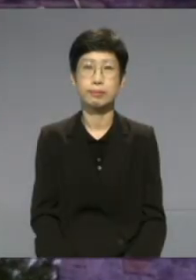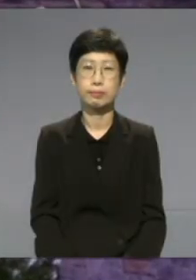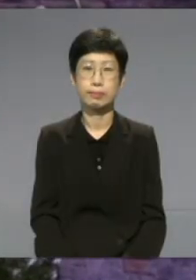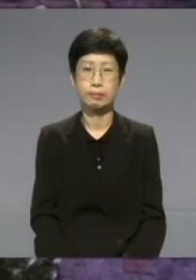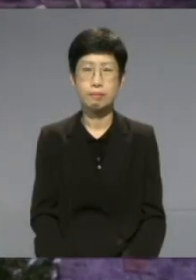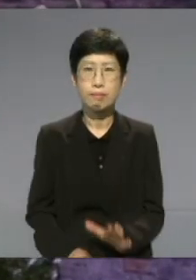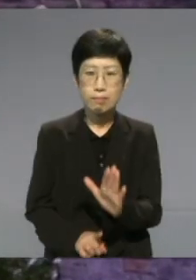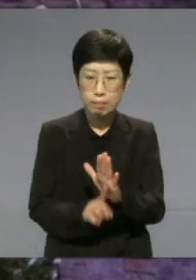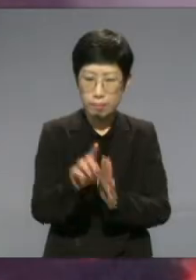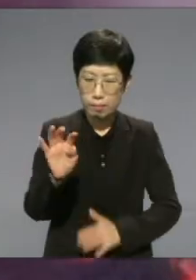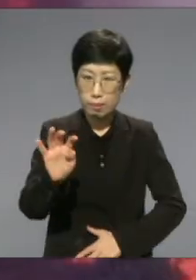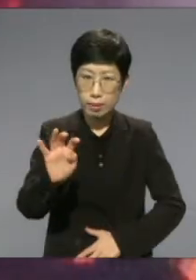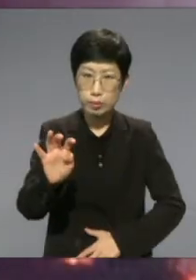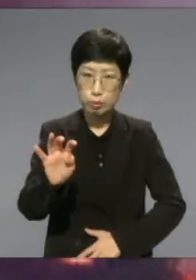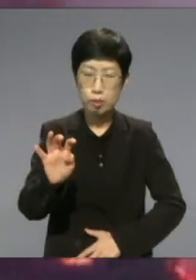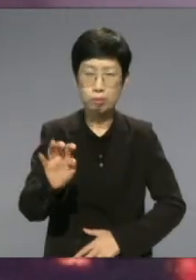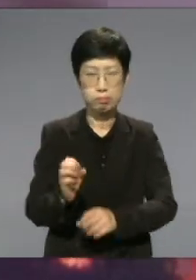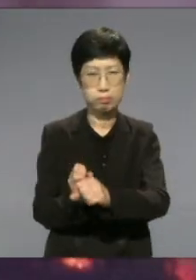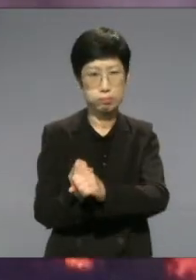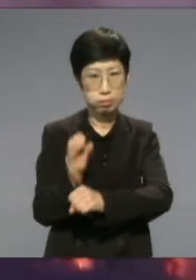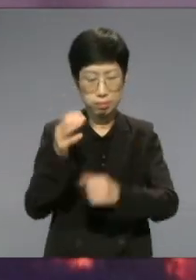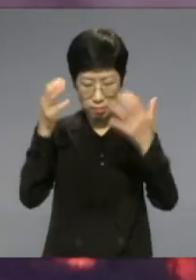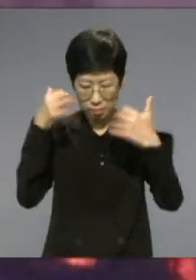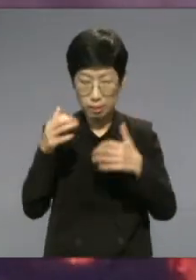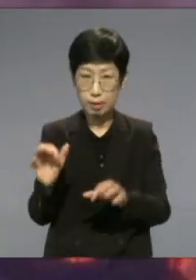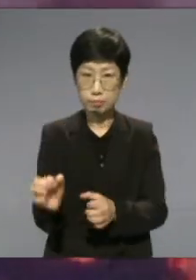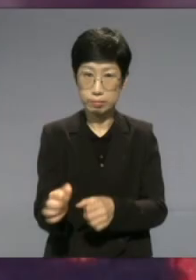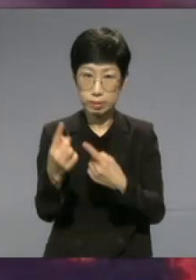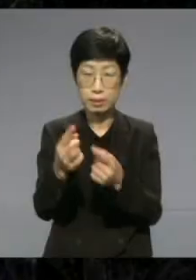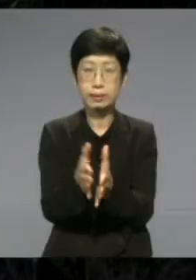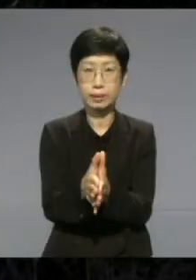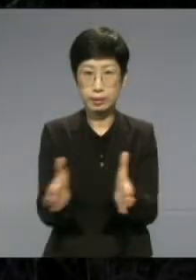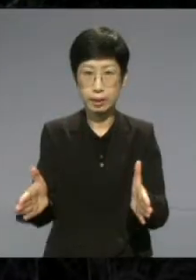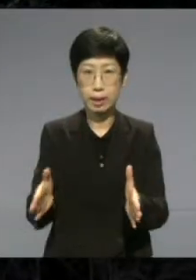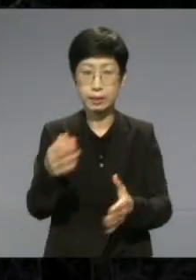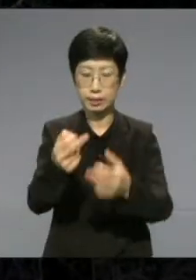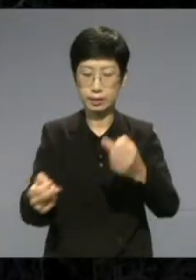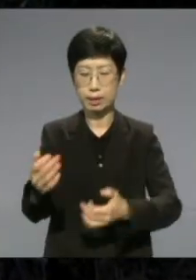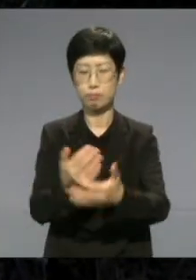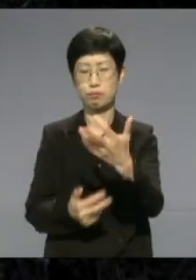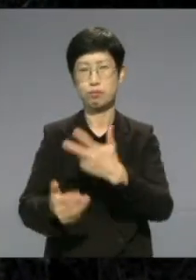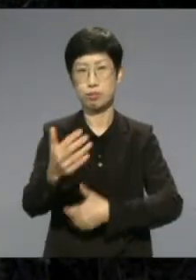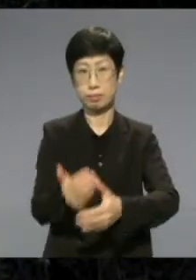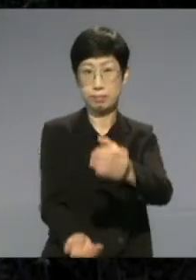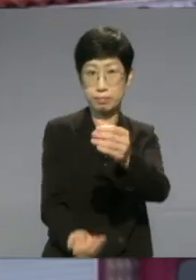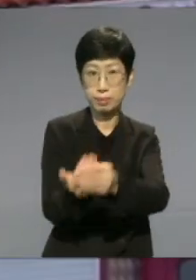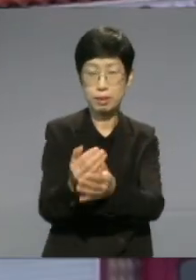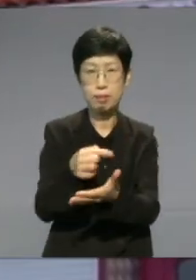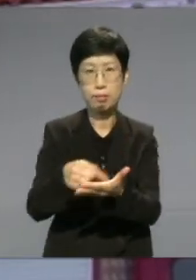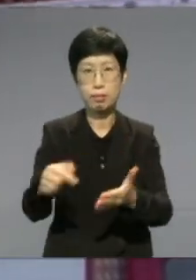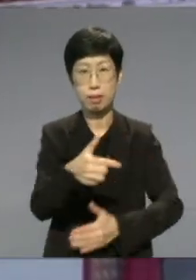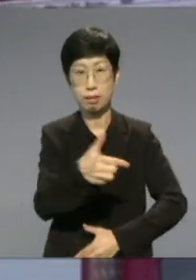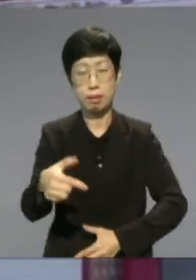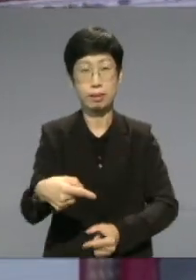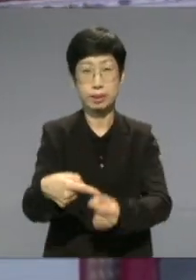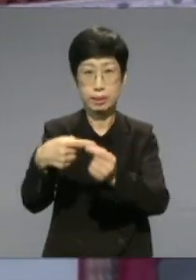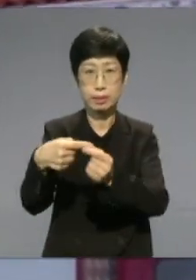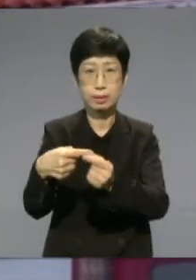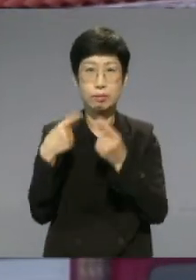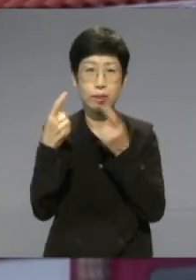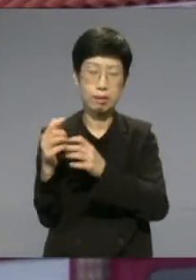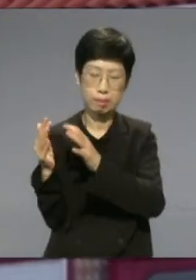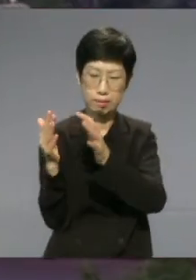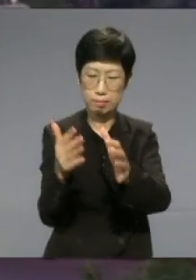섭씨 40도를 드나드는 폭염과 함께 시작된 그리스 산불. 피해가 가장 심각한 곳은 관광객들이 많이